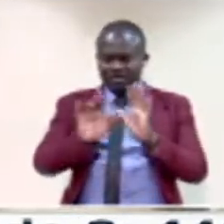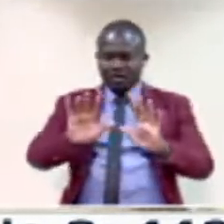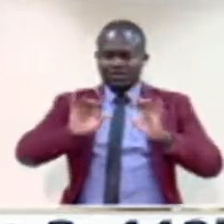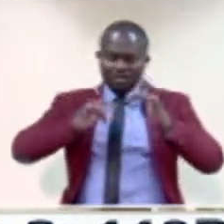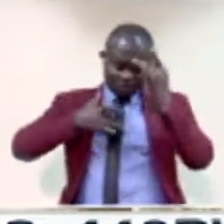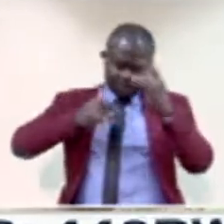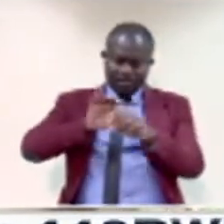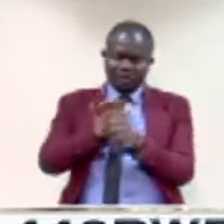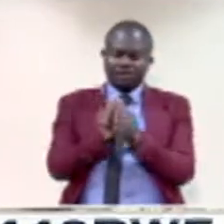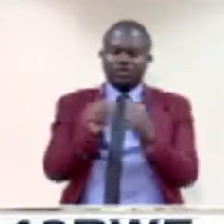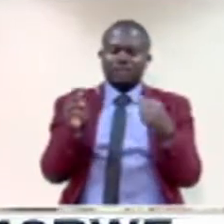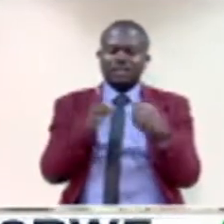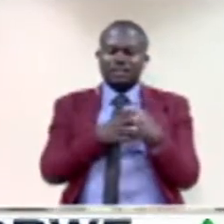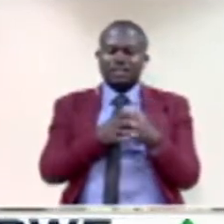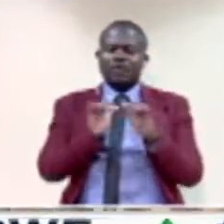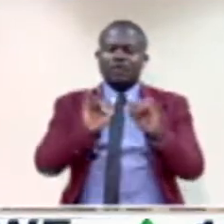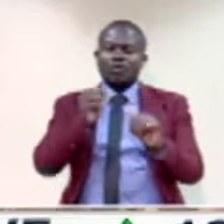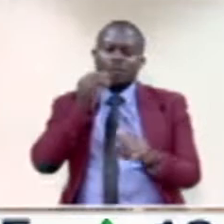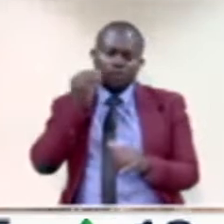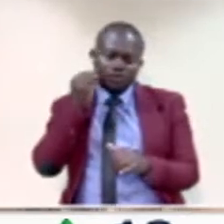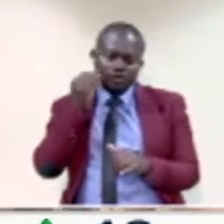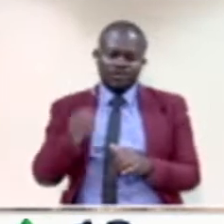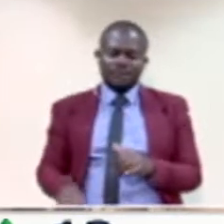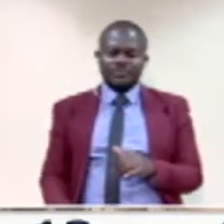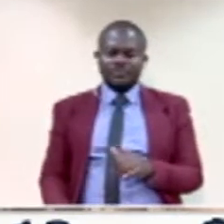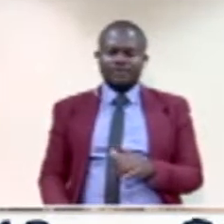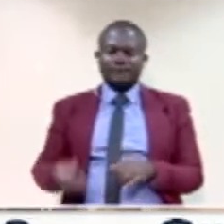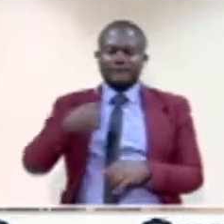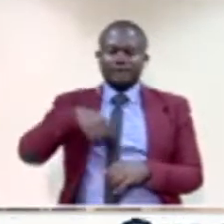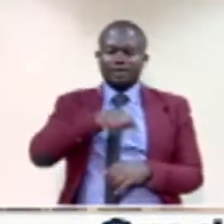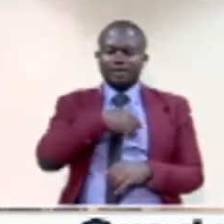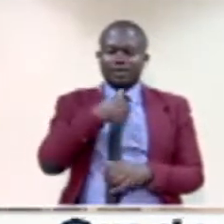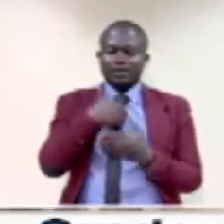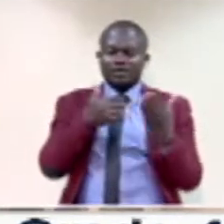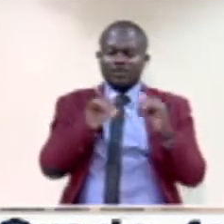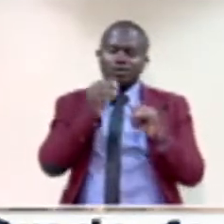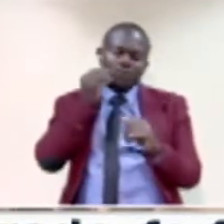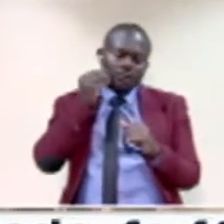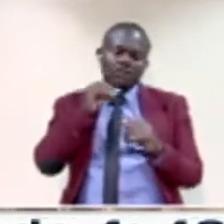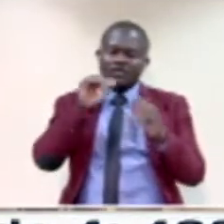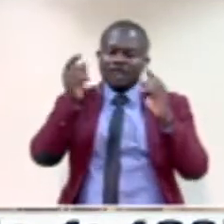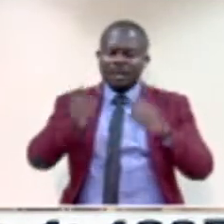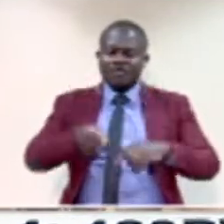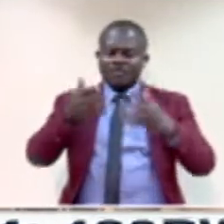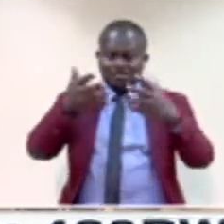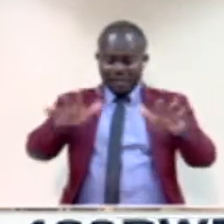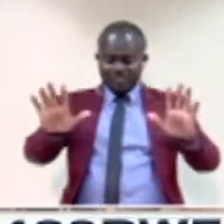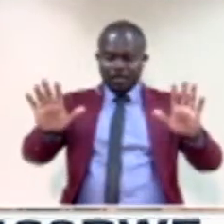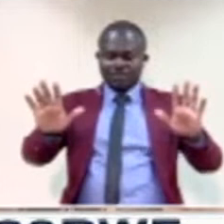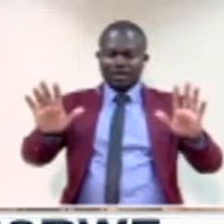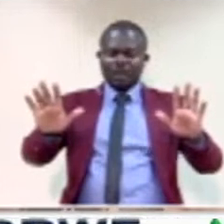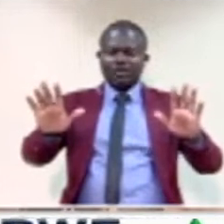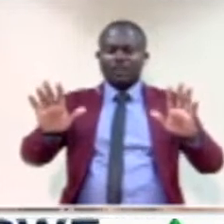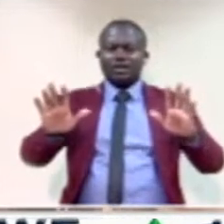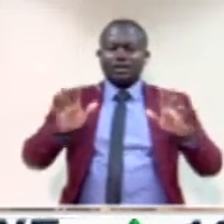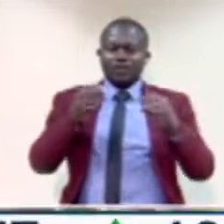cya COVID-19 baguma mu rugo. Ibiryo twari dufite guma mu rugo itaraza byari bimaze kurangira. Ubwo